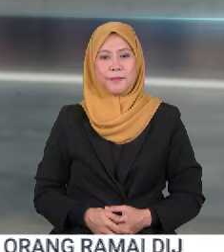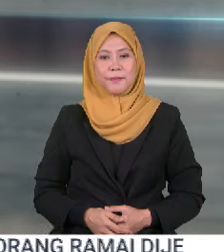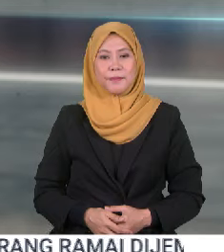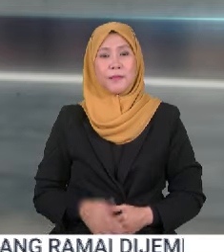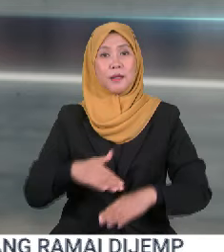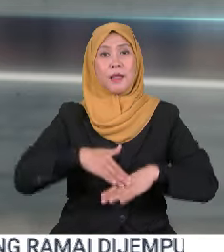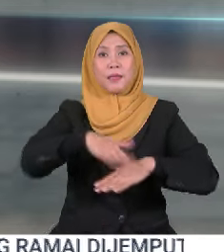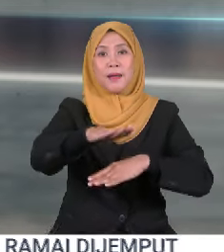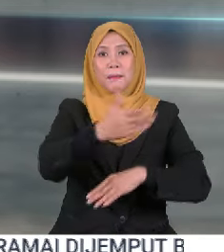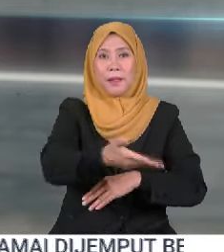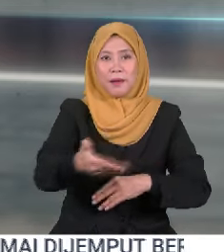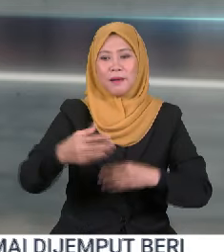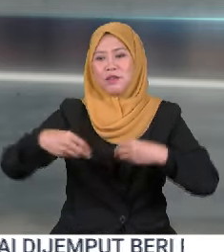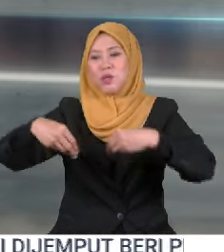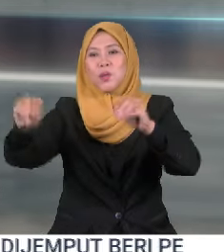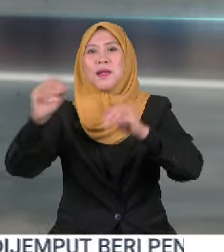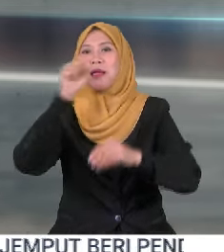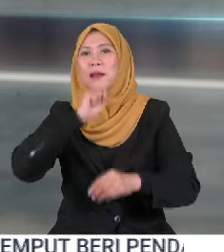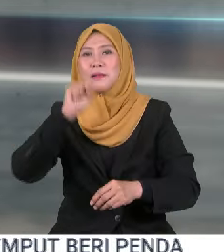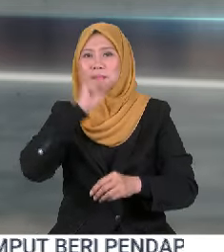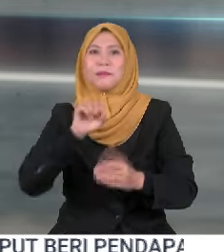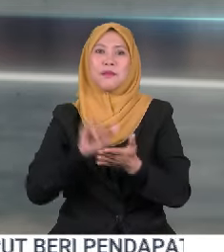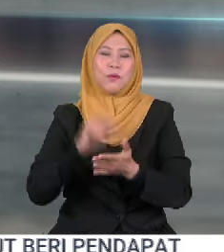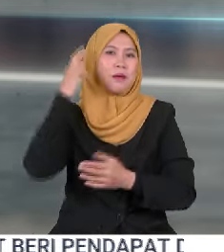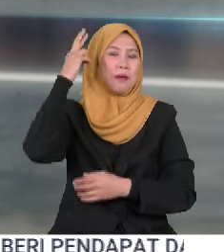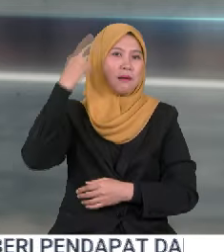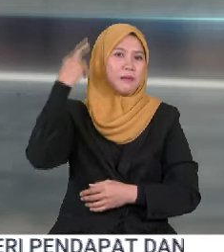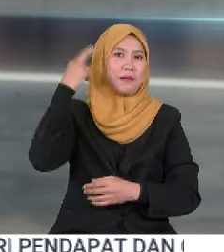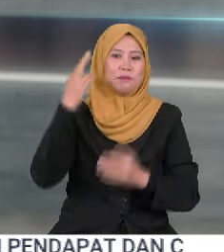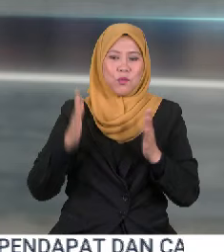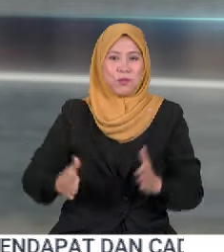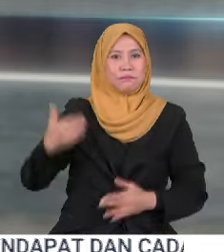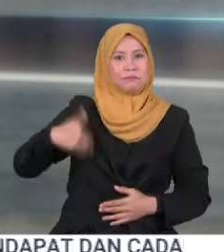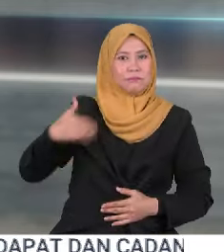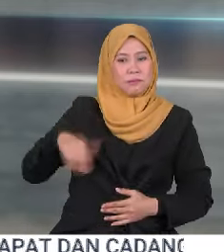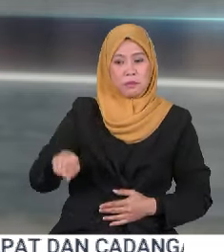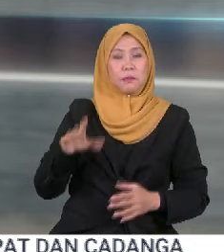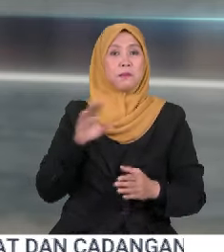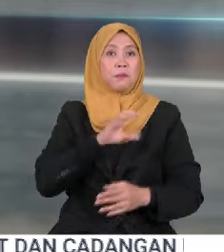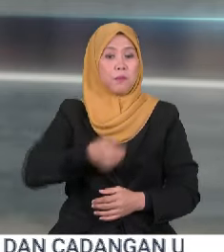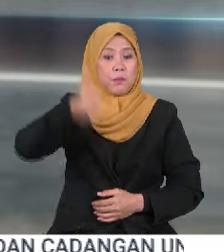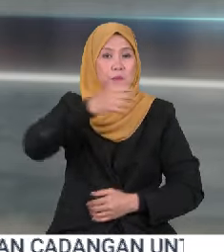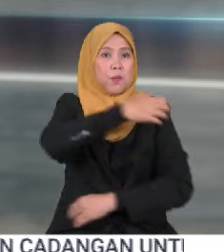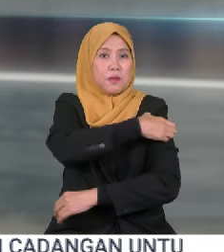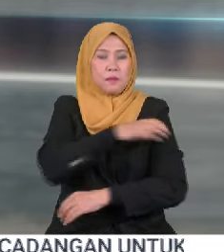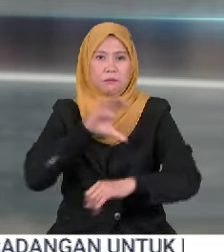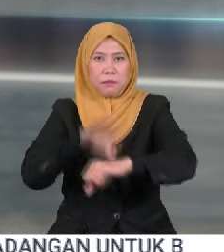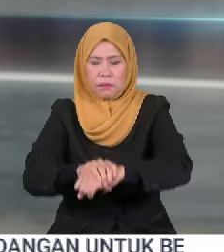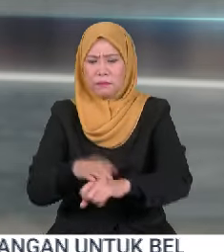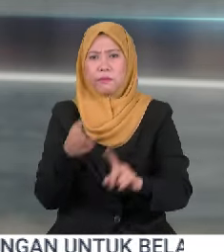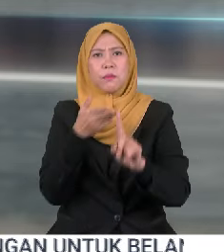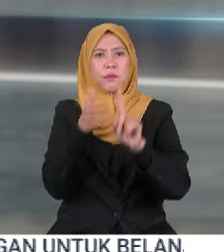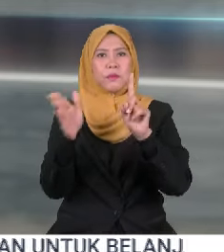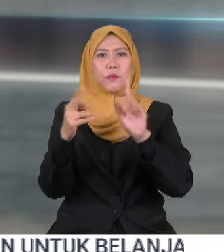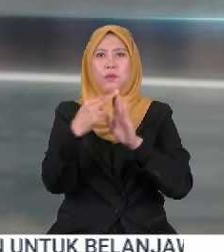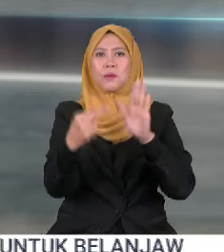Antar barang dan jual aiskrim antara alasan popular diberi warga asing ketika ditahan pihak berkuasa kerana melanggar